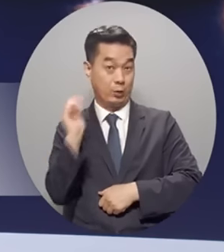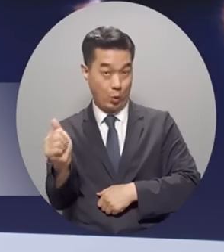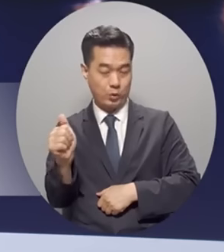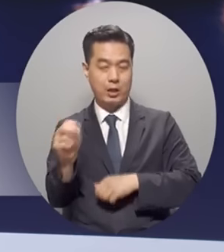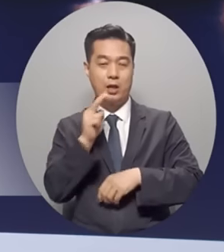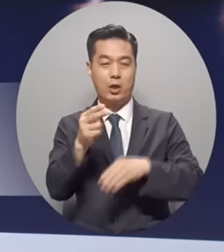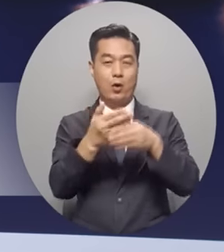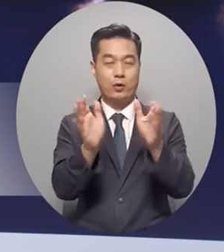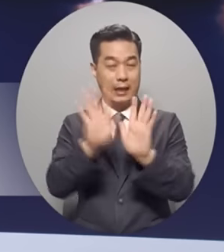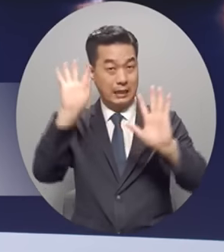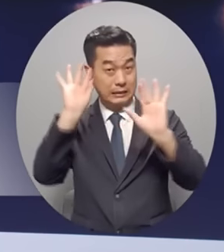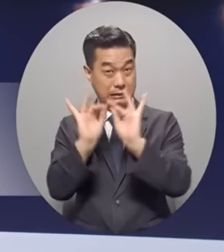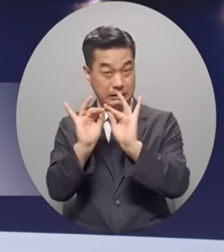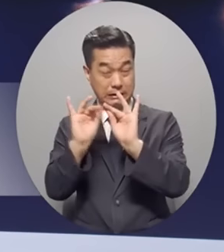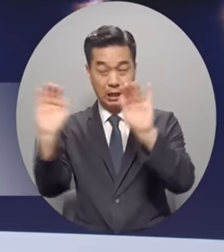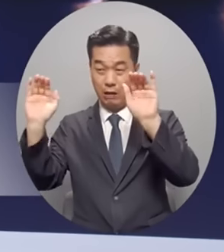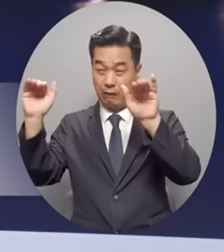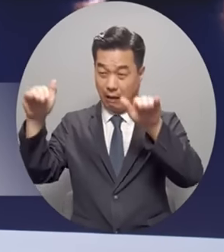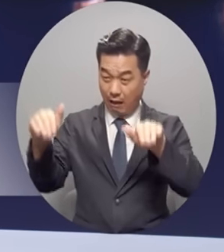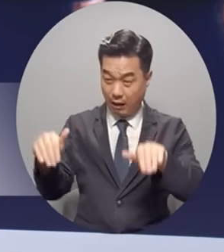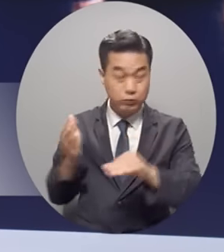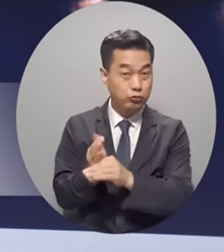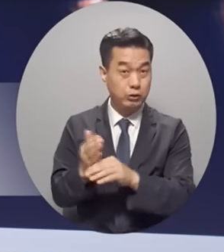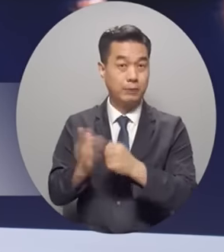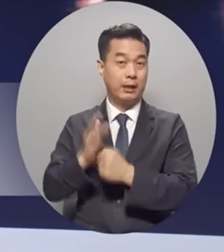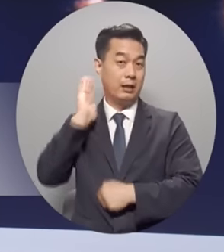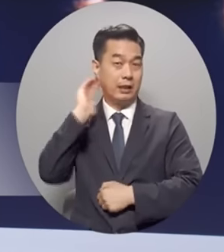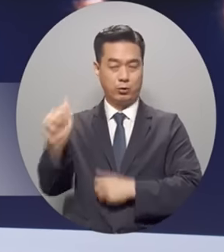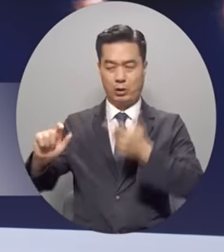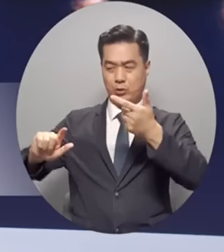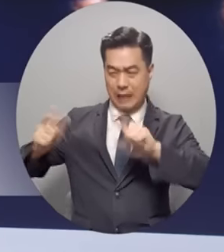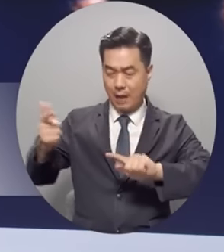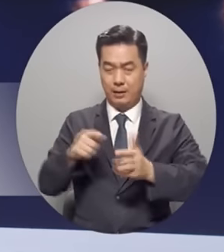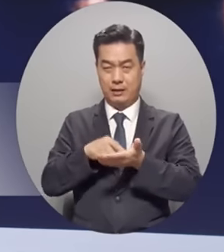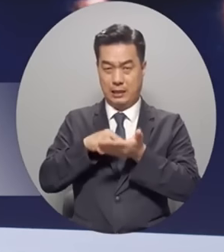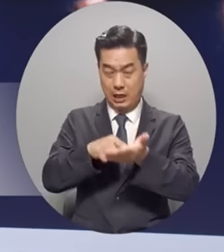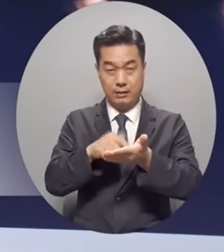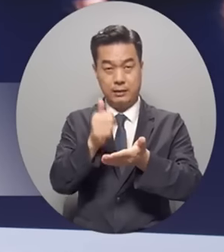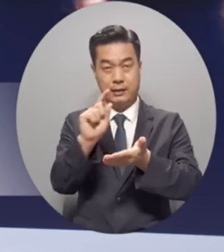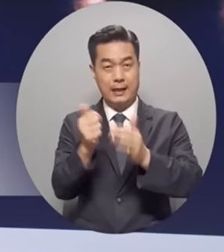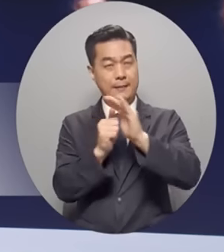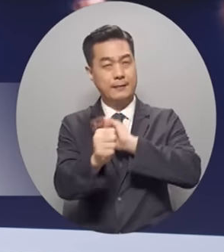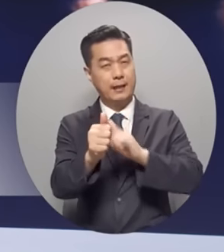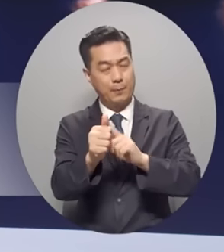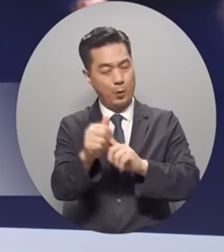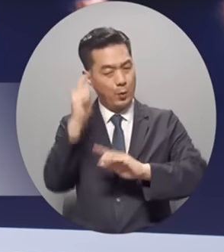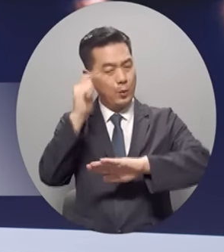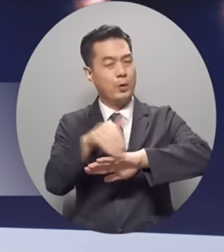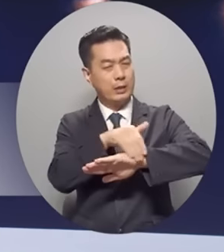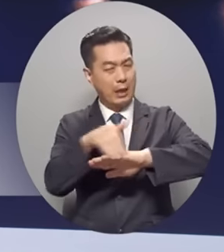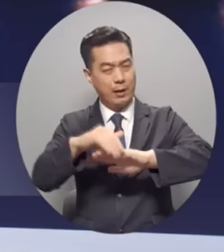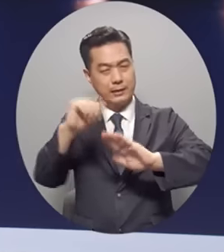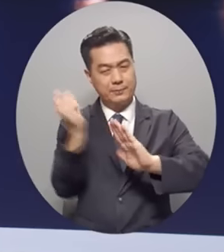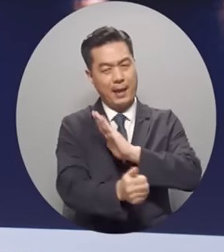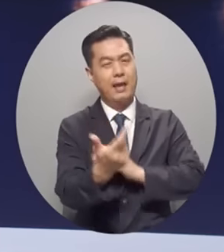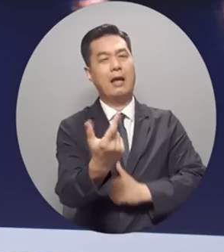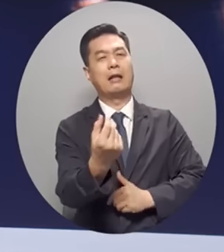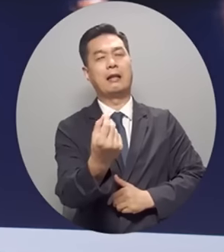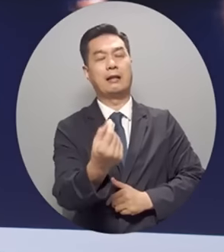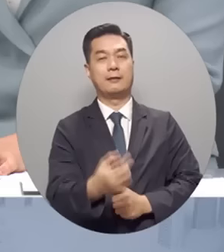동시에 하락하는 상황에서 대통령과 차별화를 꽤 는 한동훈 대표의 계획이 실패한 걸로 볼 수